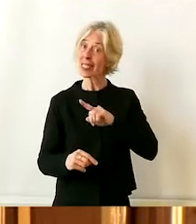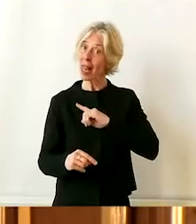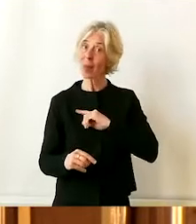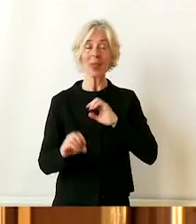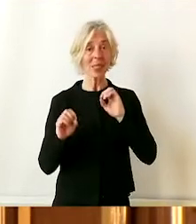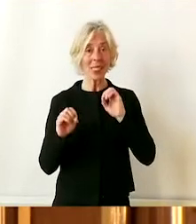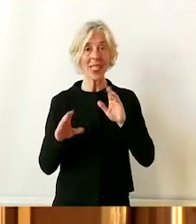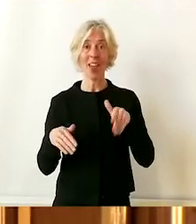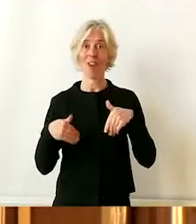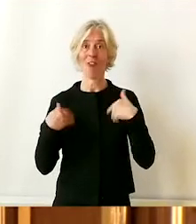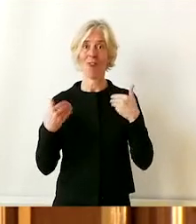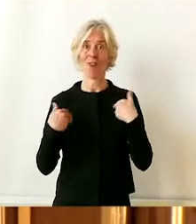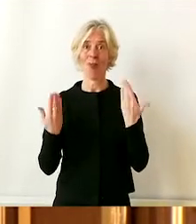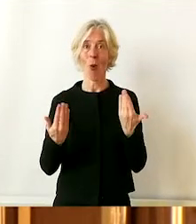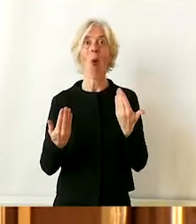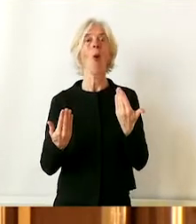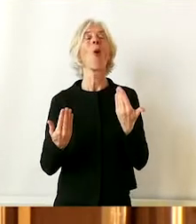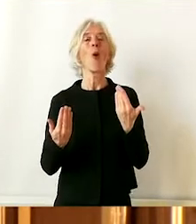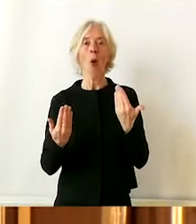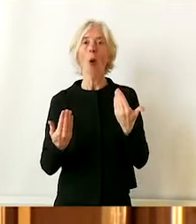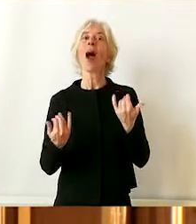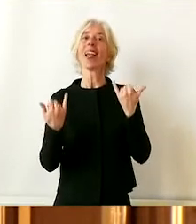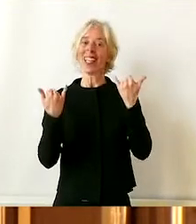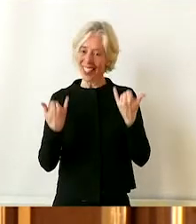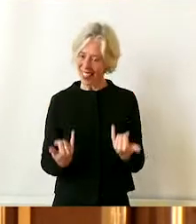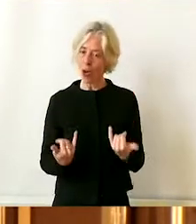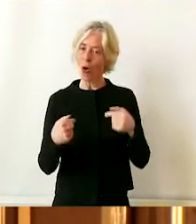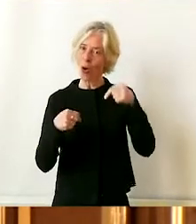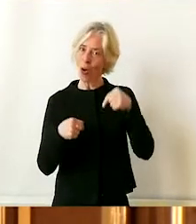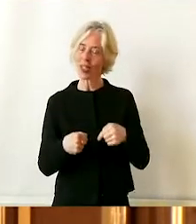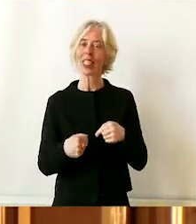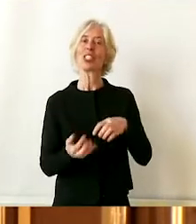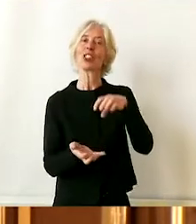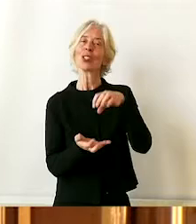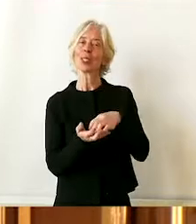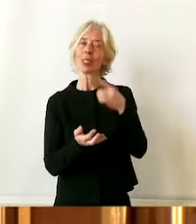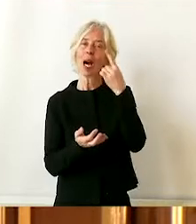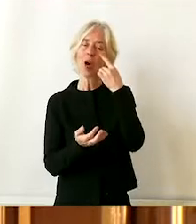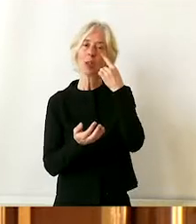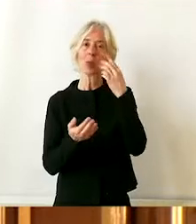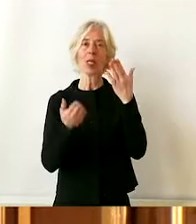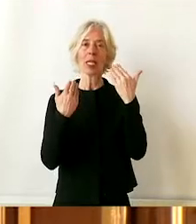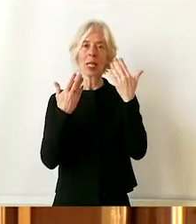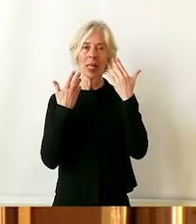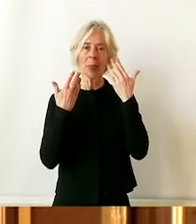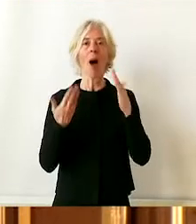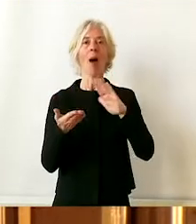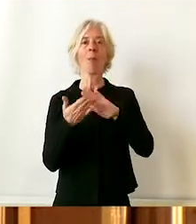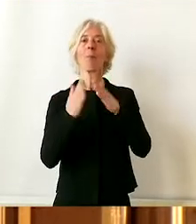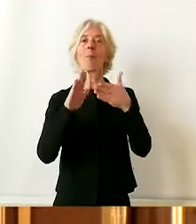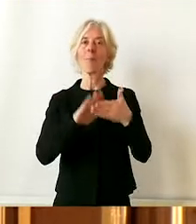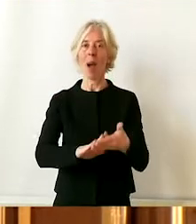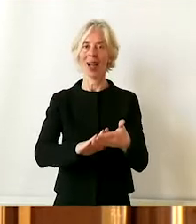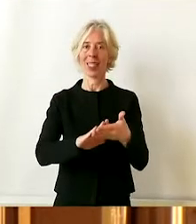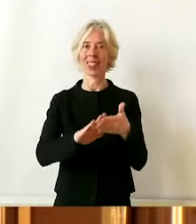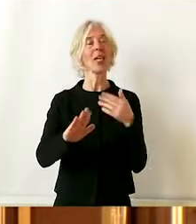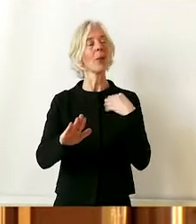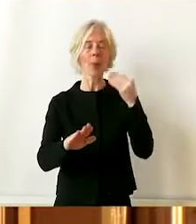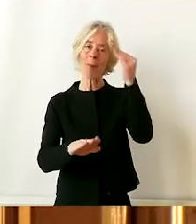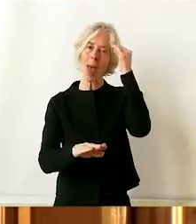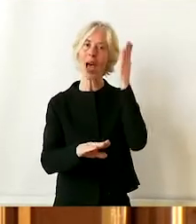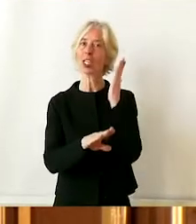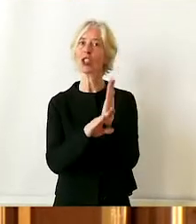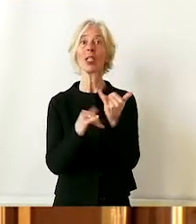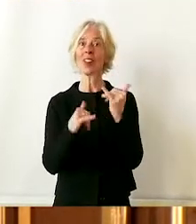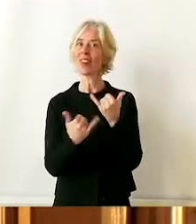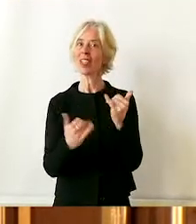für mich persönlich auf jeden Fall den Auftakt für dieses normalere Leben, wie ich es nennen möchte, auch